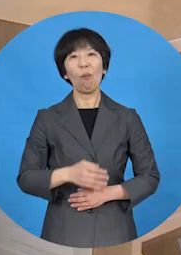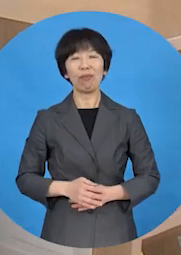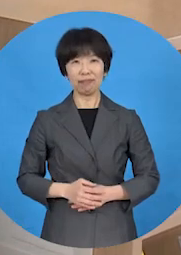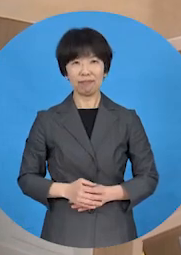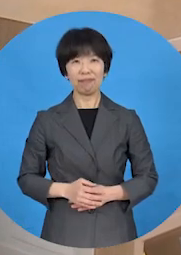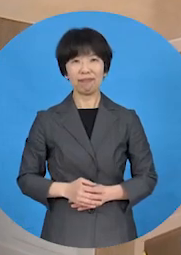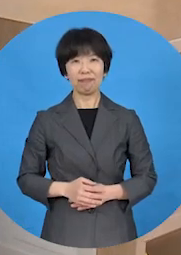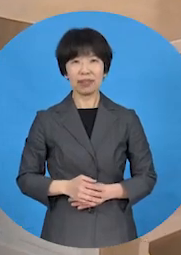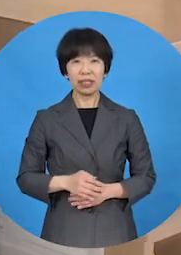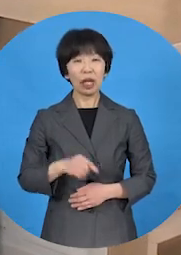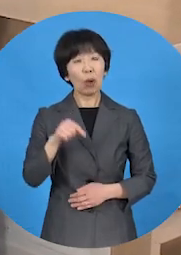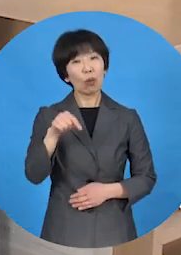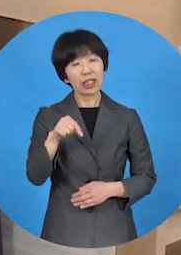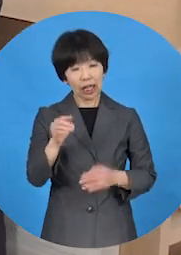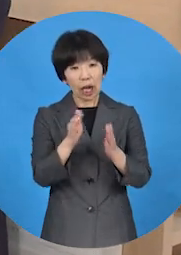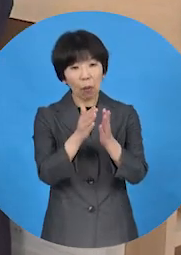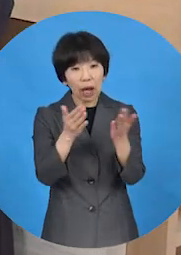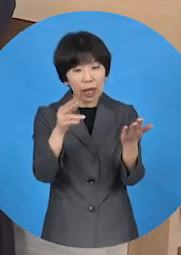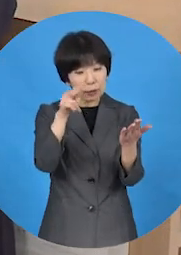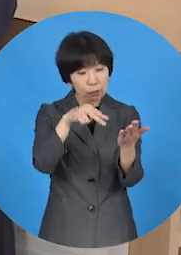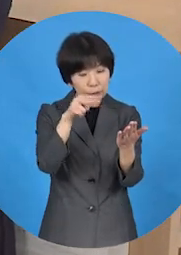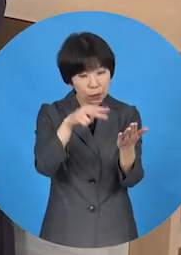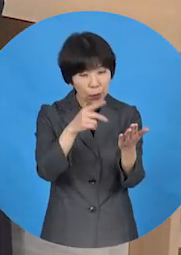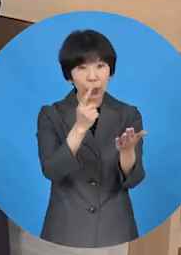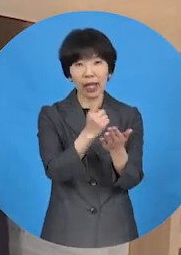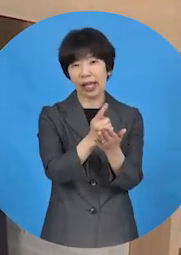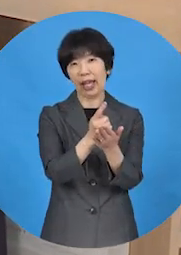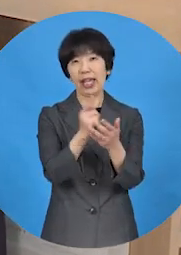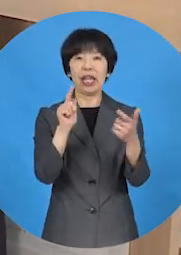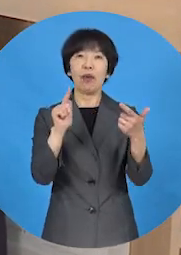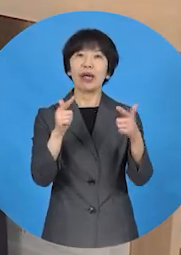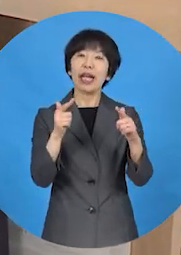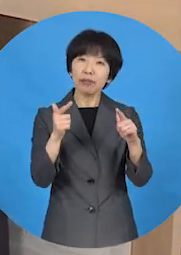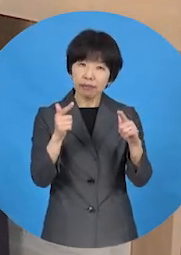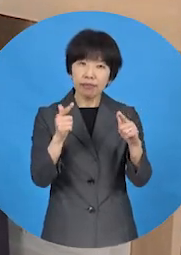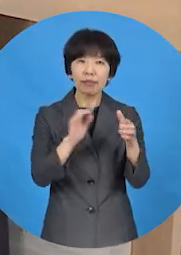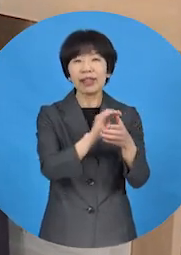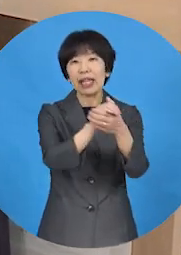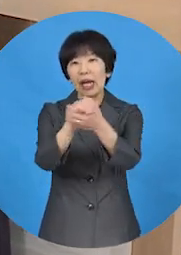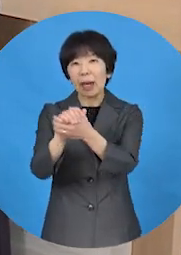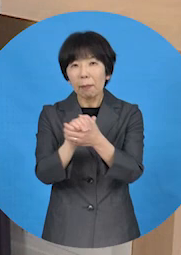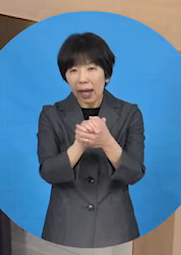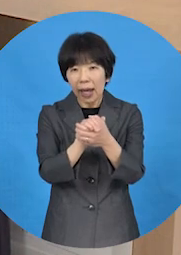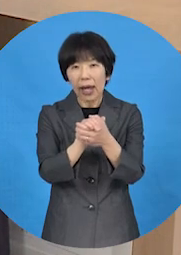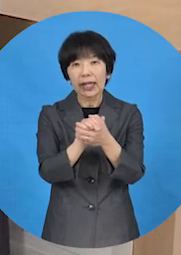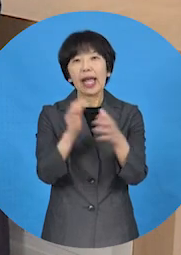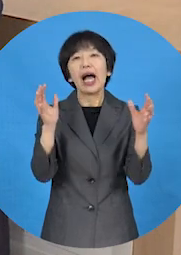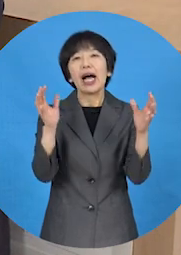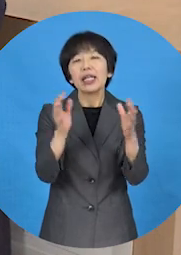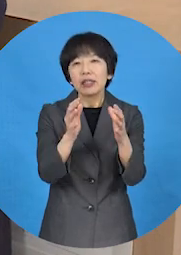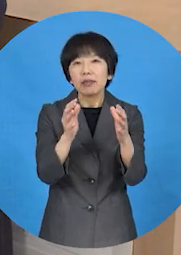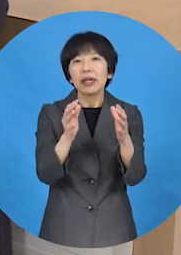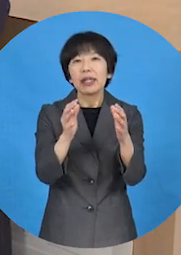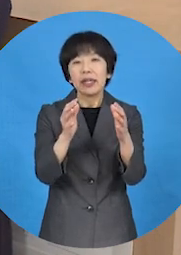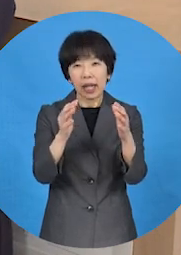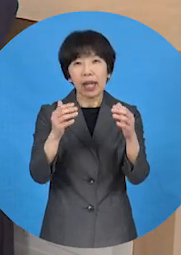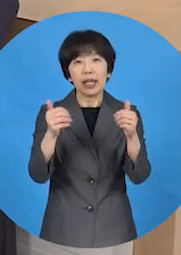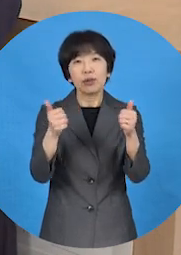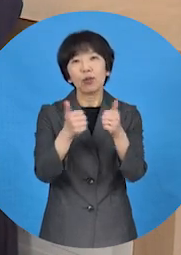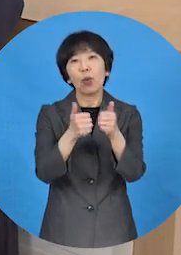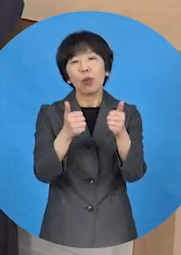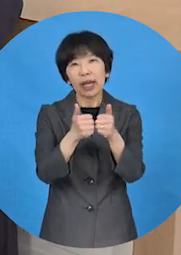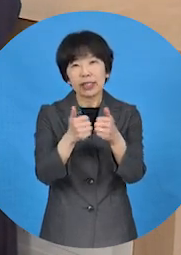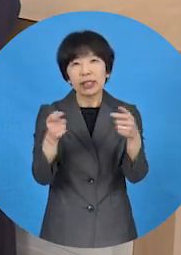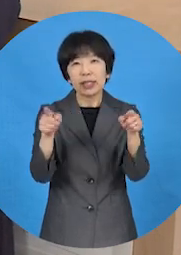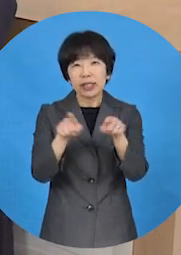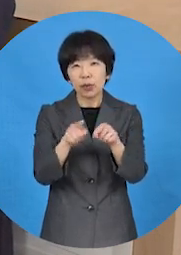そうですね、うん、また読書だけではなくですね、10代同士がこう集ったり語らいの時間が持ったり、そ